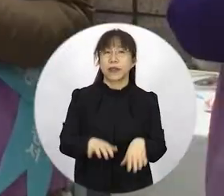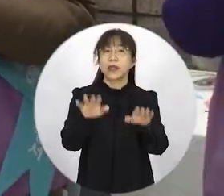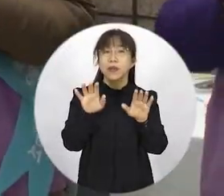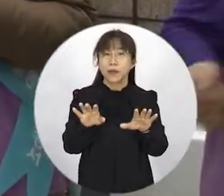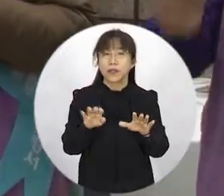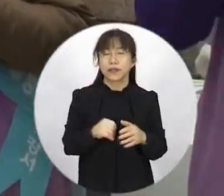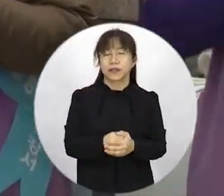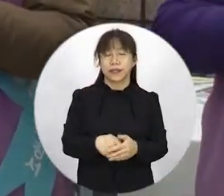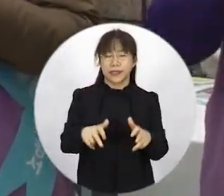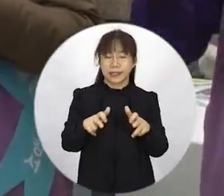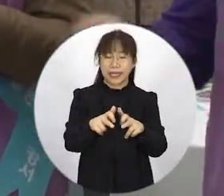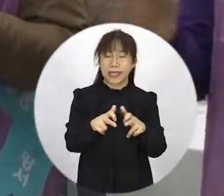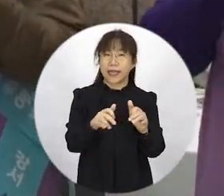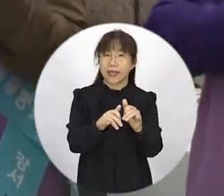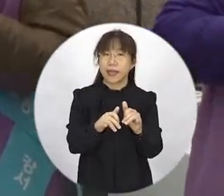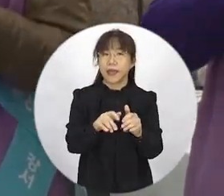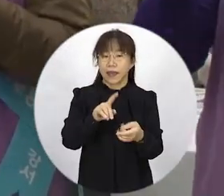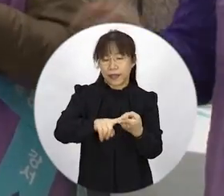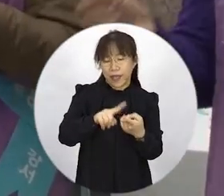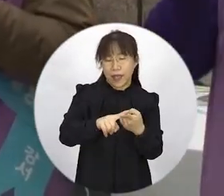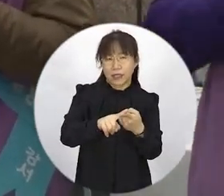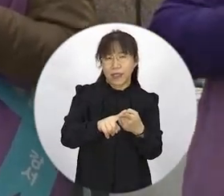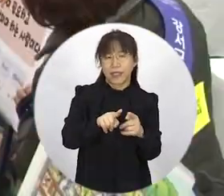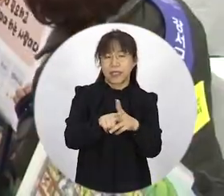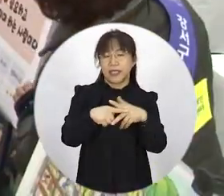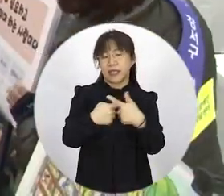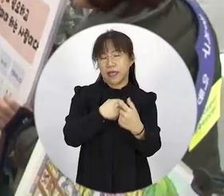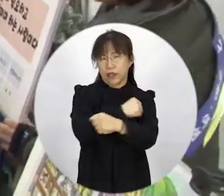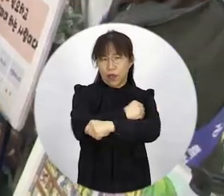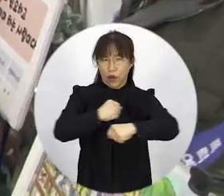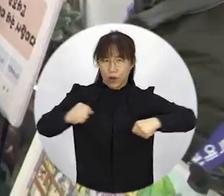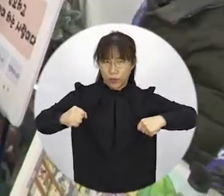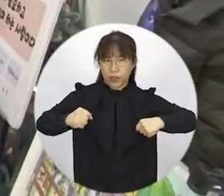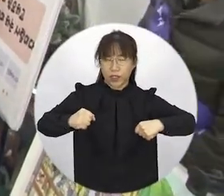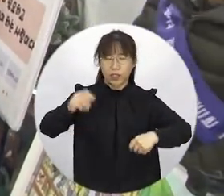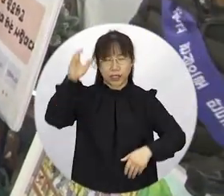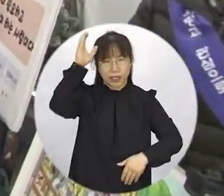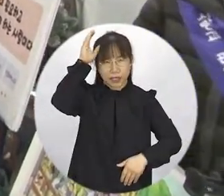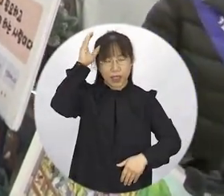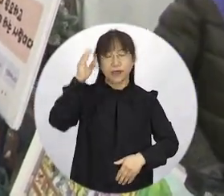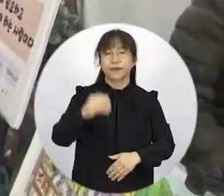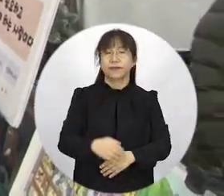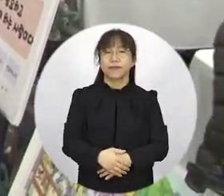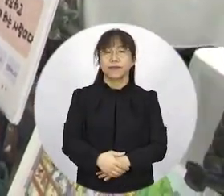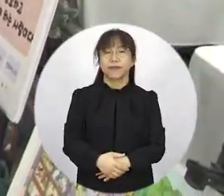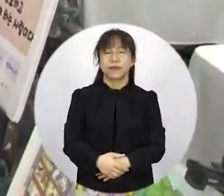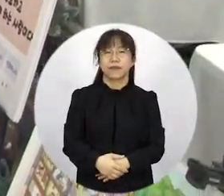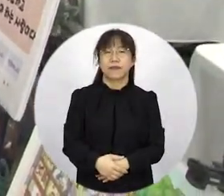날 주간 행사를 통해 장애에 대한 이해의 폭이 넓혀지는 시간이 되길 기대하고 있습니다.